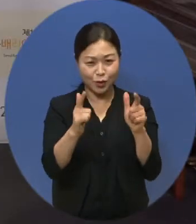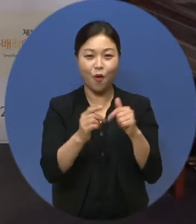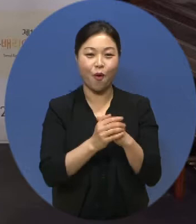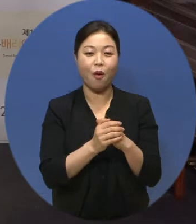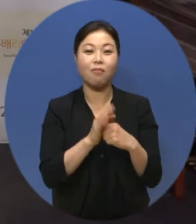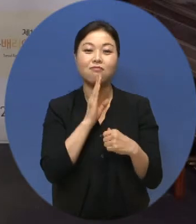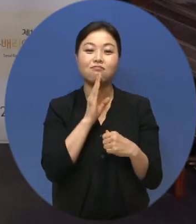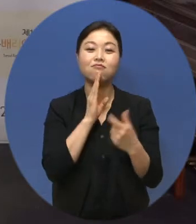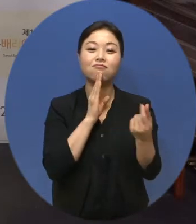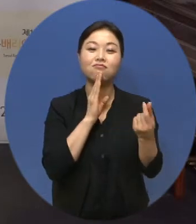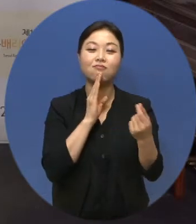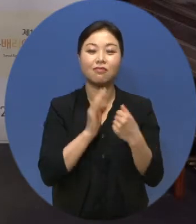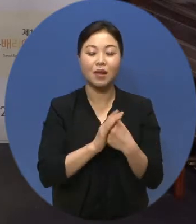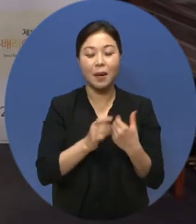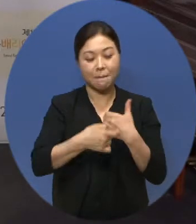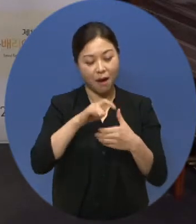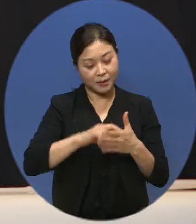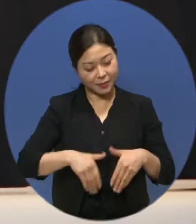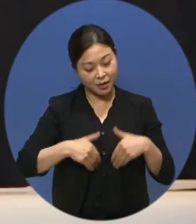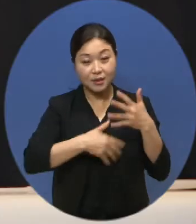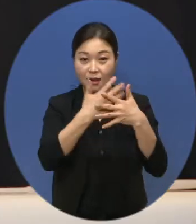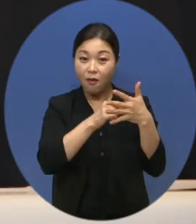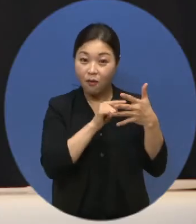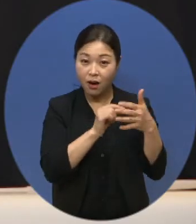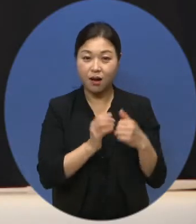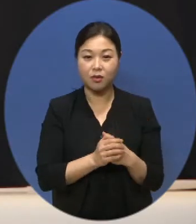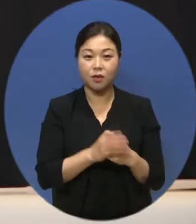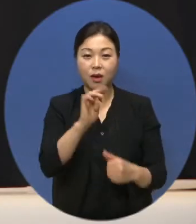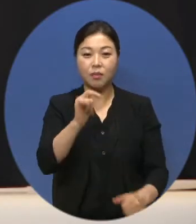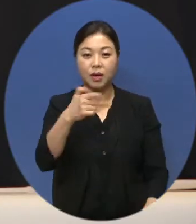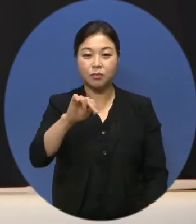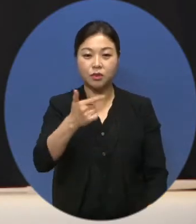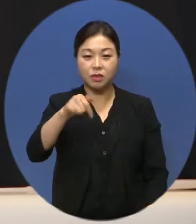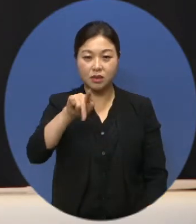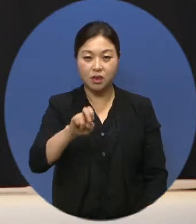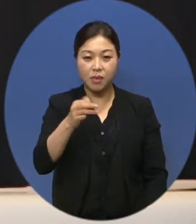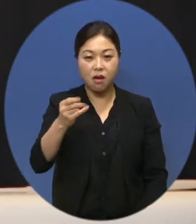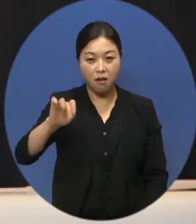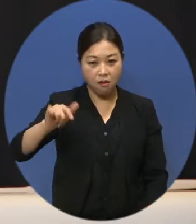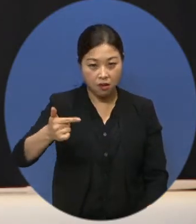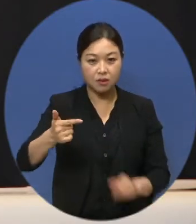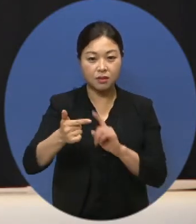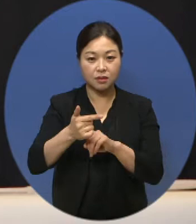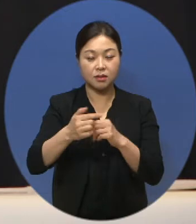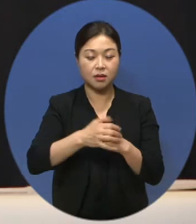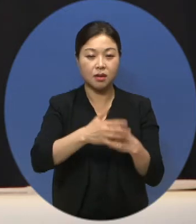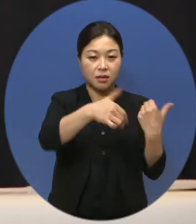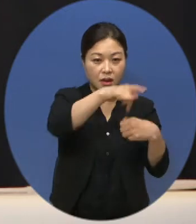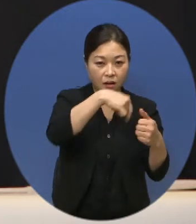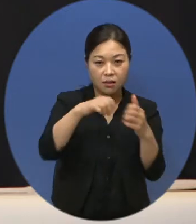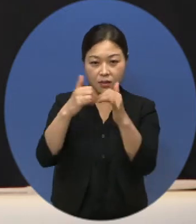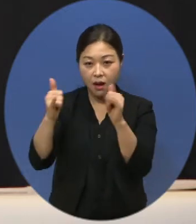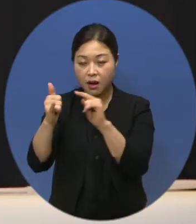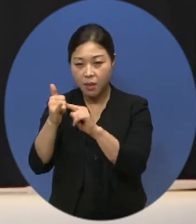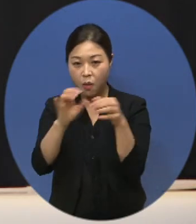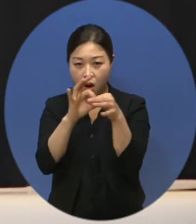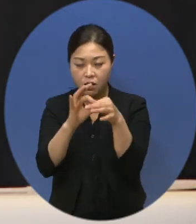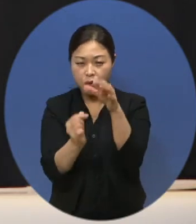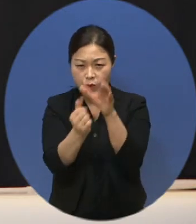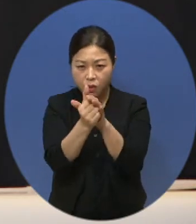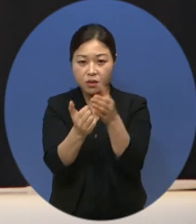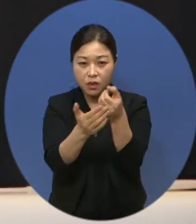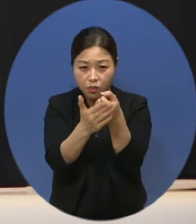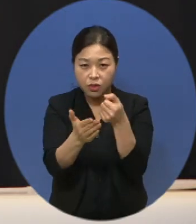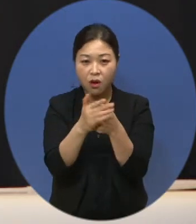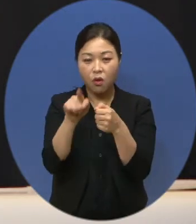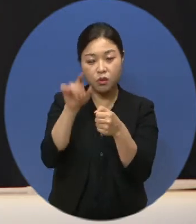정말로 그래서 마음이 따뜻한 영화였고, 그리고 판문점 에어컨은 그 상황과 인물들의 관계가 워낙 독특하기 때문에 맞아요.